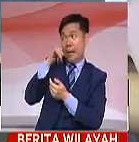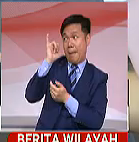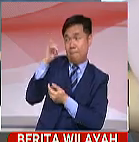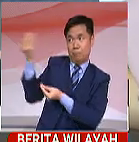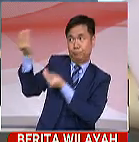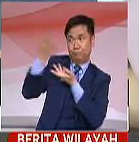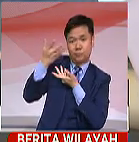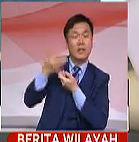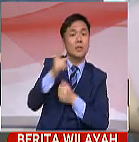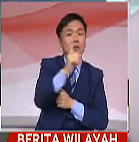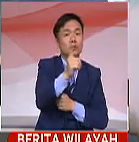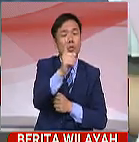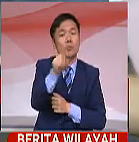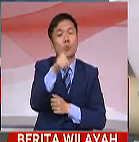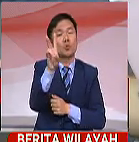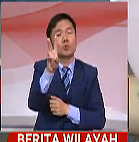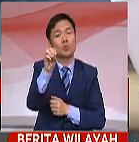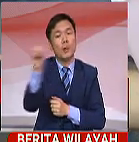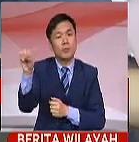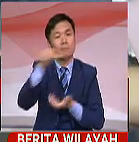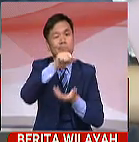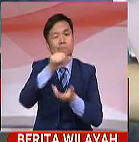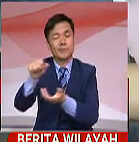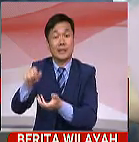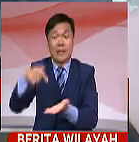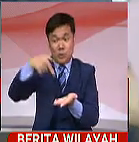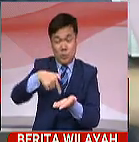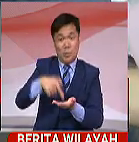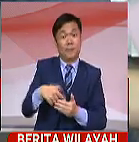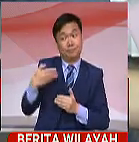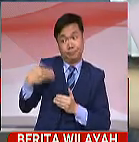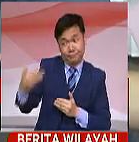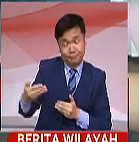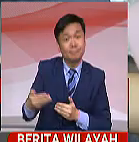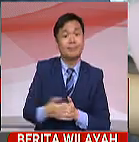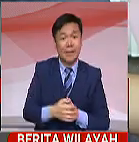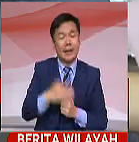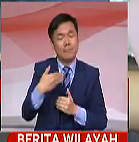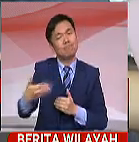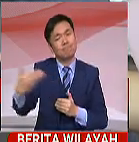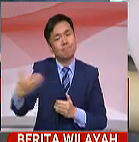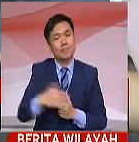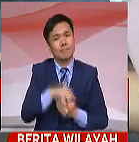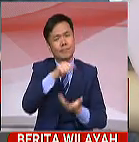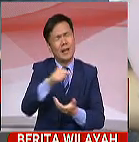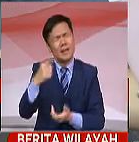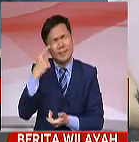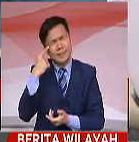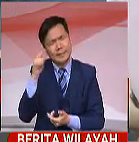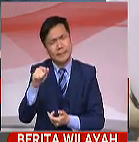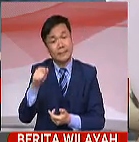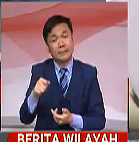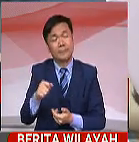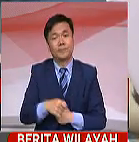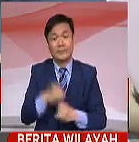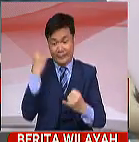ada mengagihkan dalam 1,700. So hari ini dan beberapa hari akan diteruskan lagi lah. Tidak silap saya, akhir